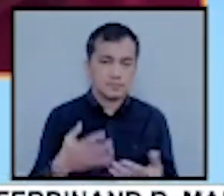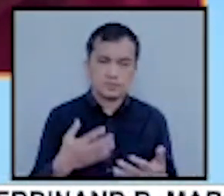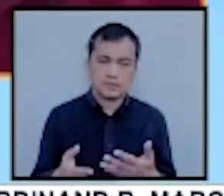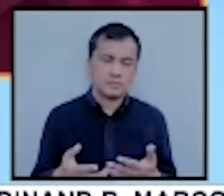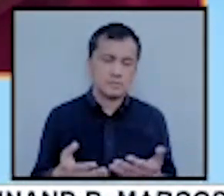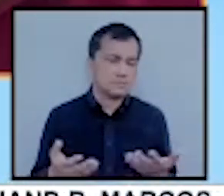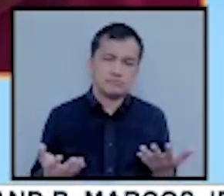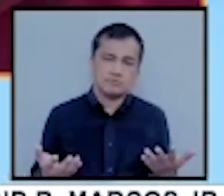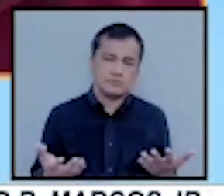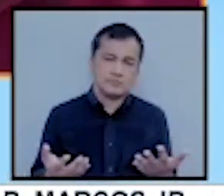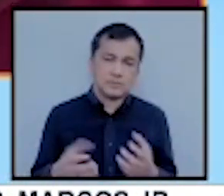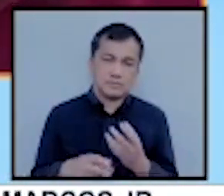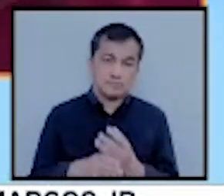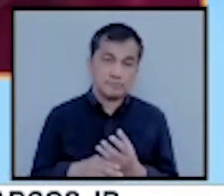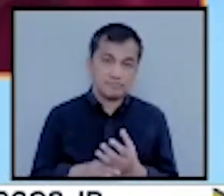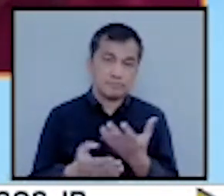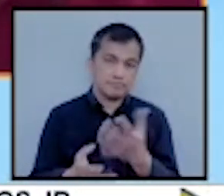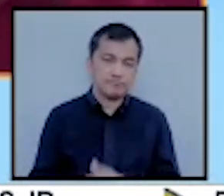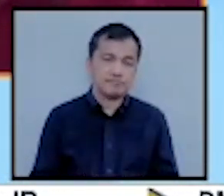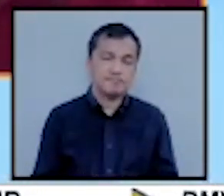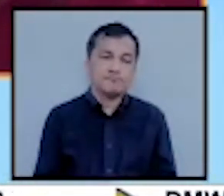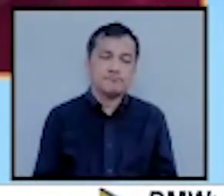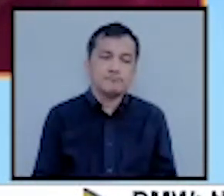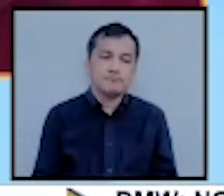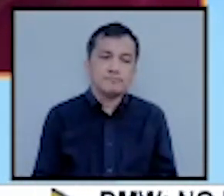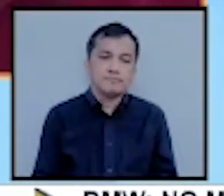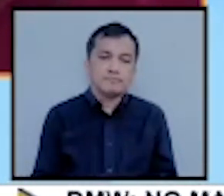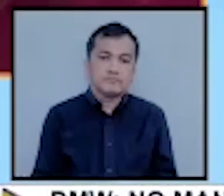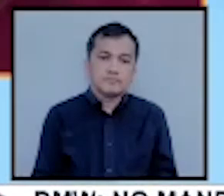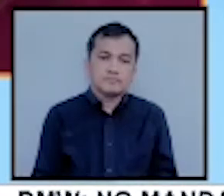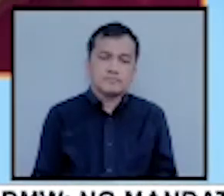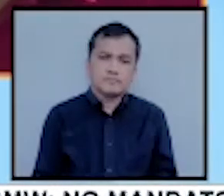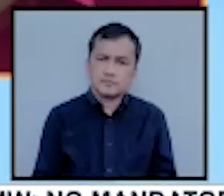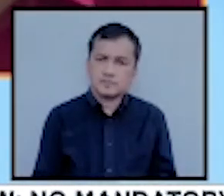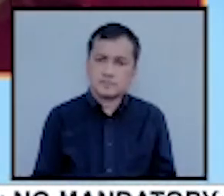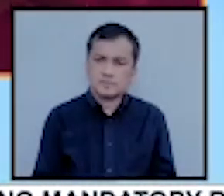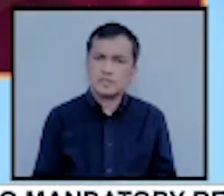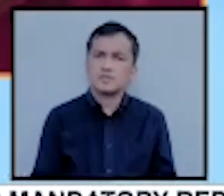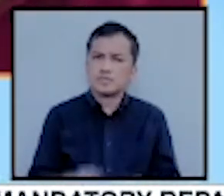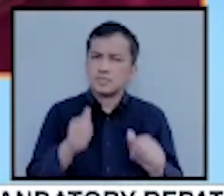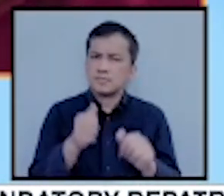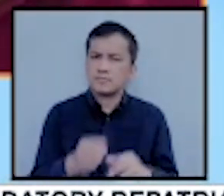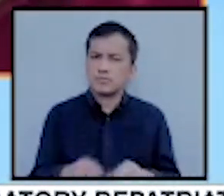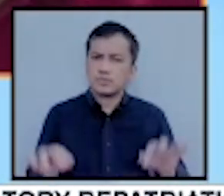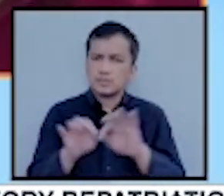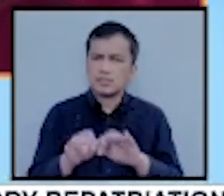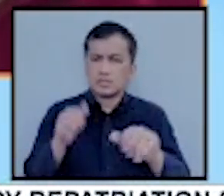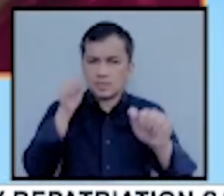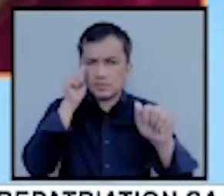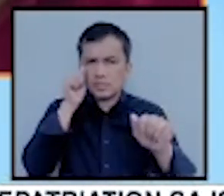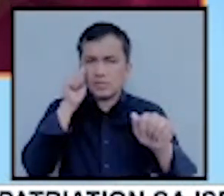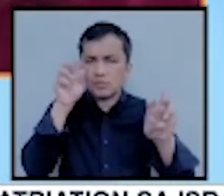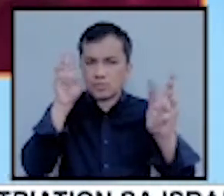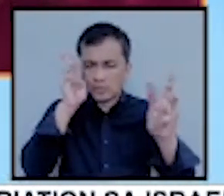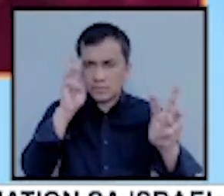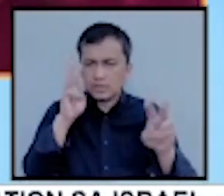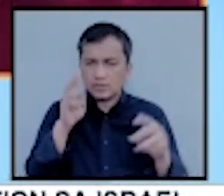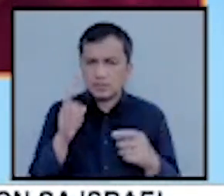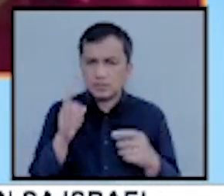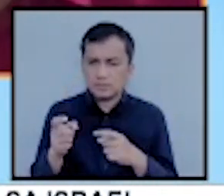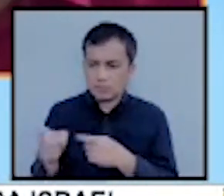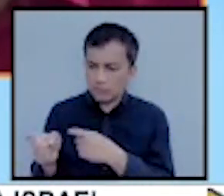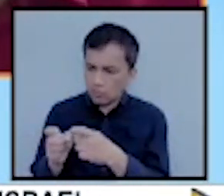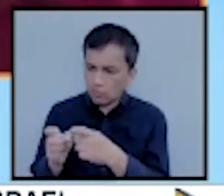tayo. Pero at the same time, maging wary din tayo na magkaroon ng sobrang control na ang mga mamamahayag,